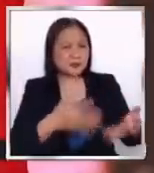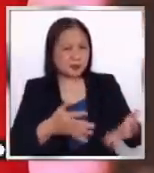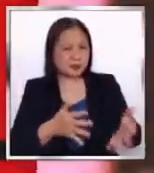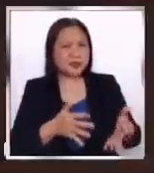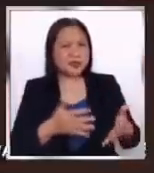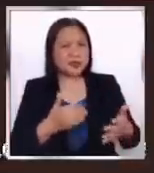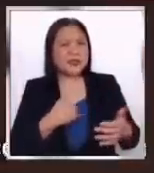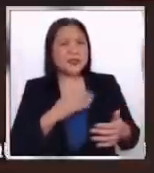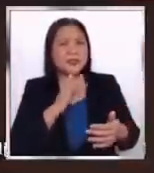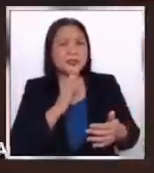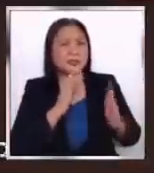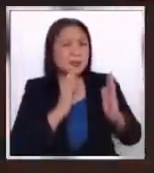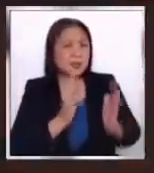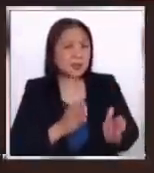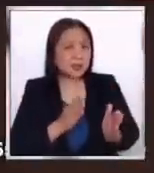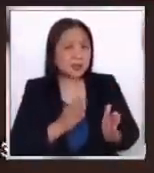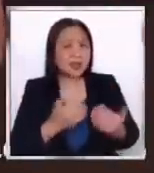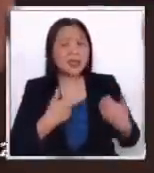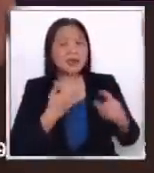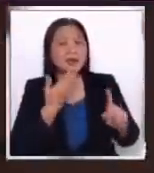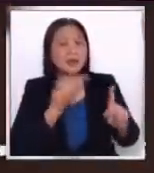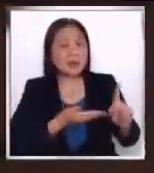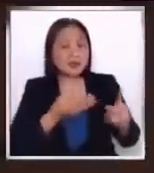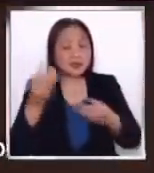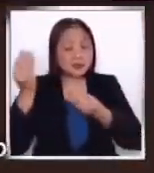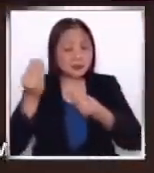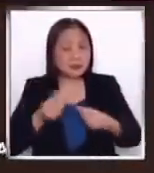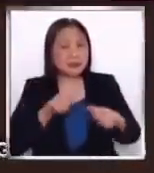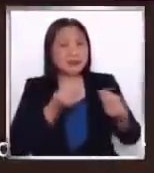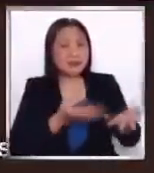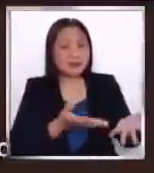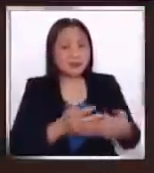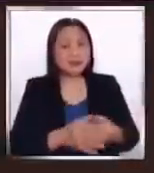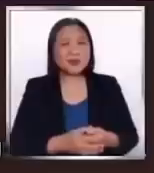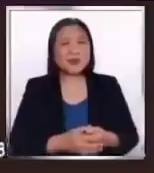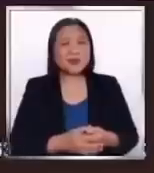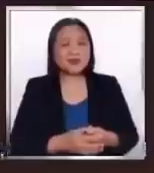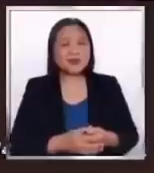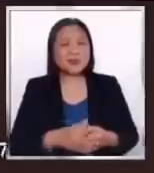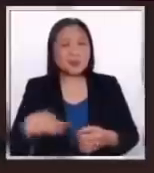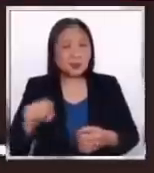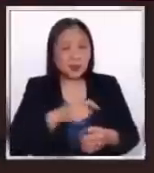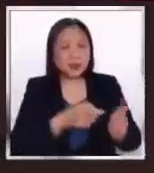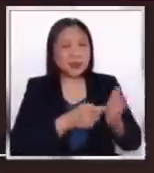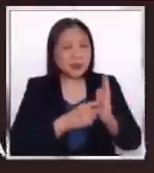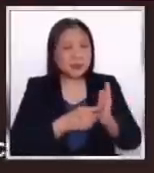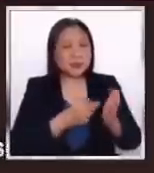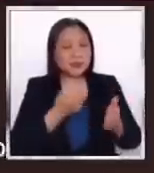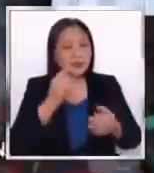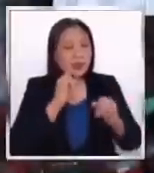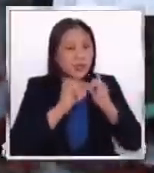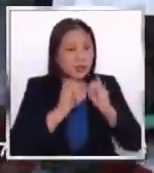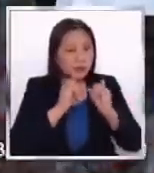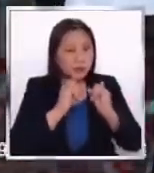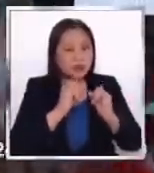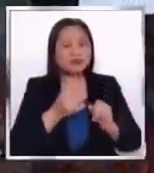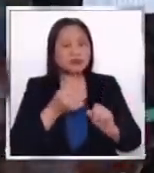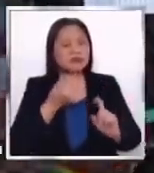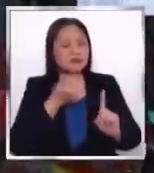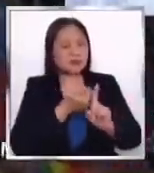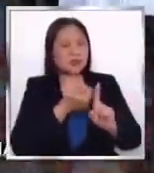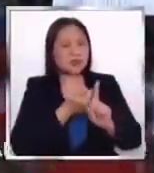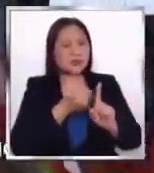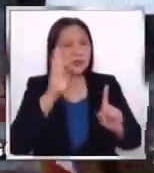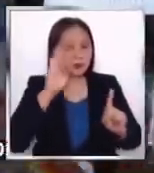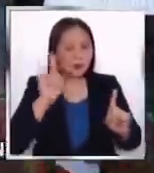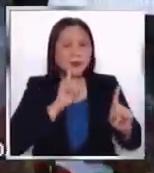at na kailangan sa mismo ang tutugon doon sa mga request na panayam, ay siya mismo ang tutugon. But of course,